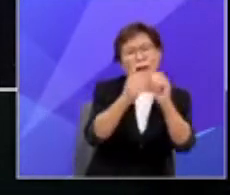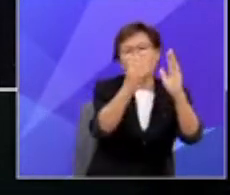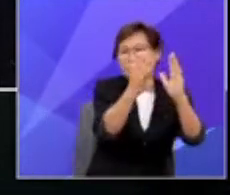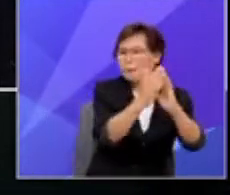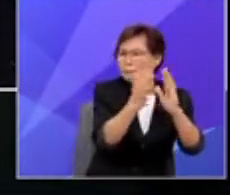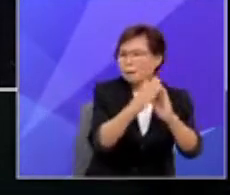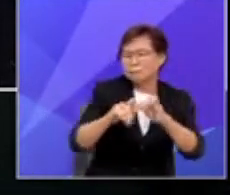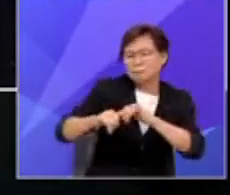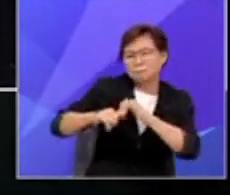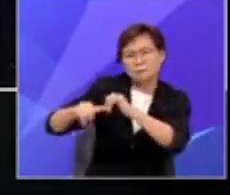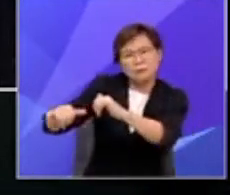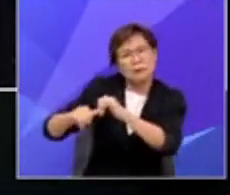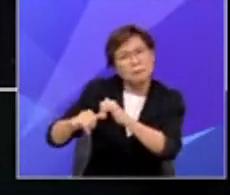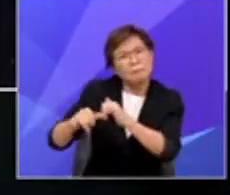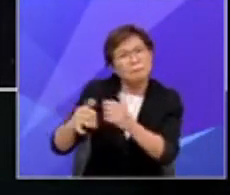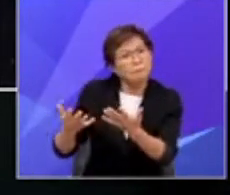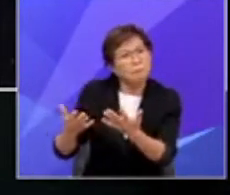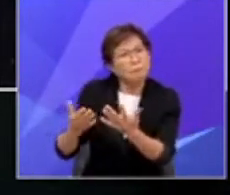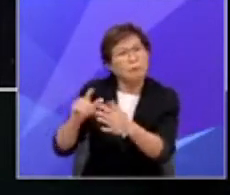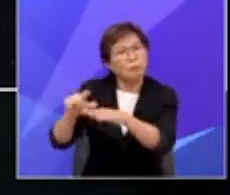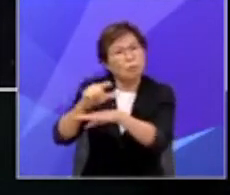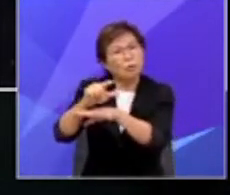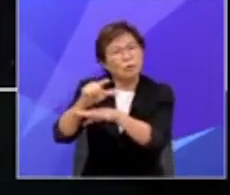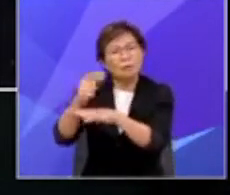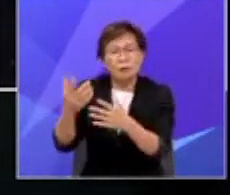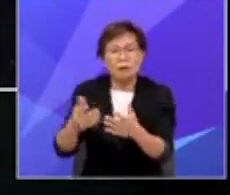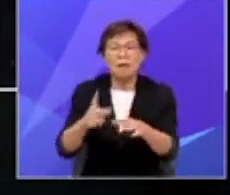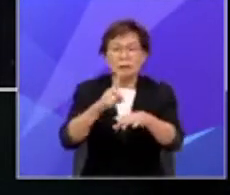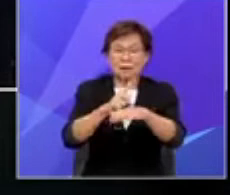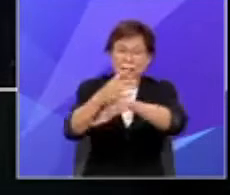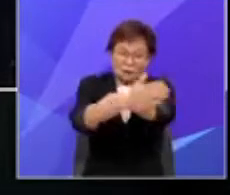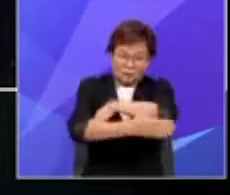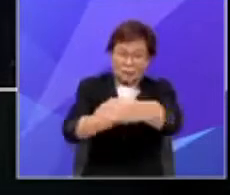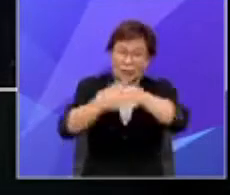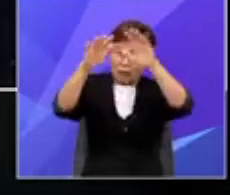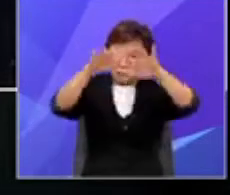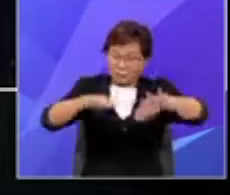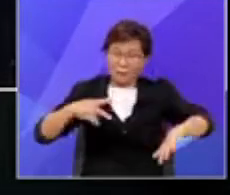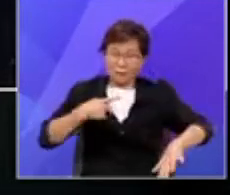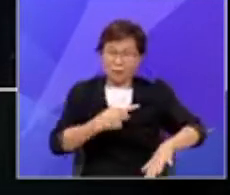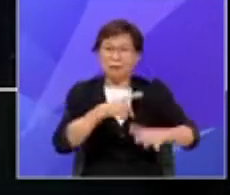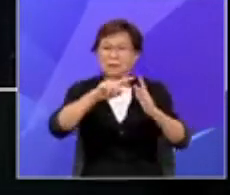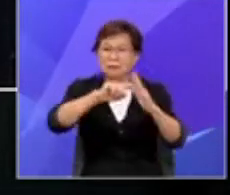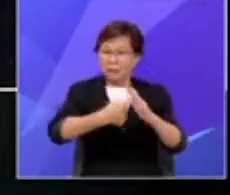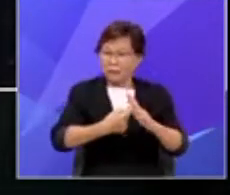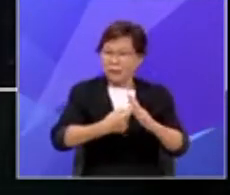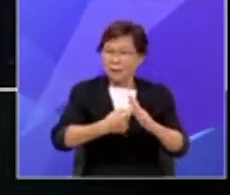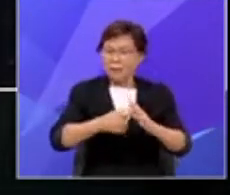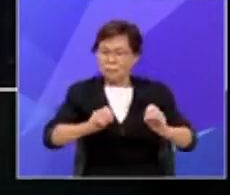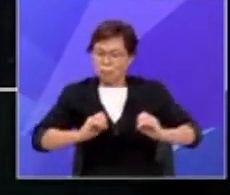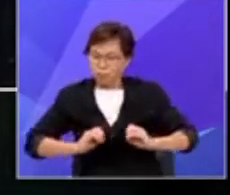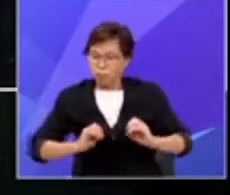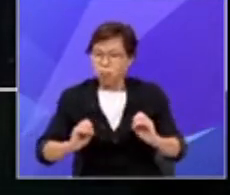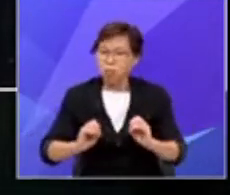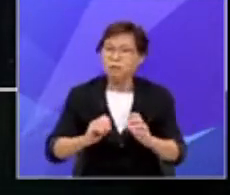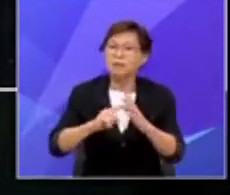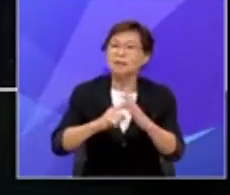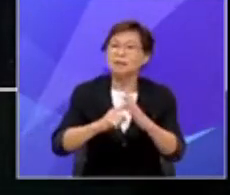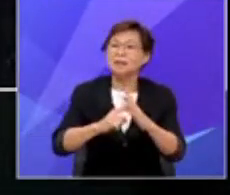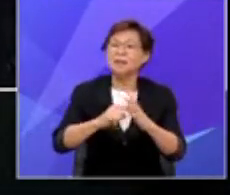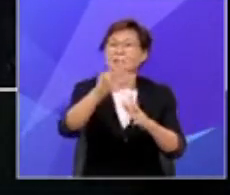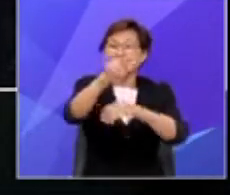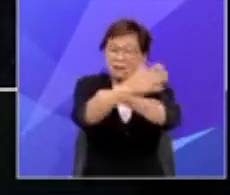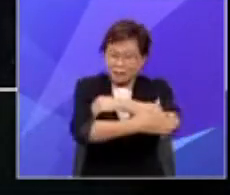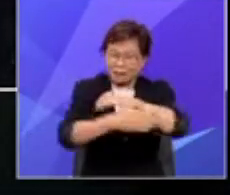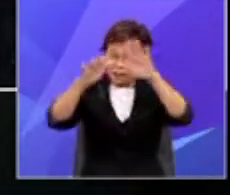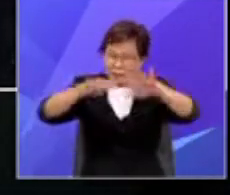penghuni Panda juga jadi dia lengkap dari situs sumbernya beroperasi di tiga dekade di Asia